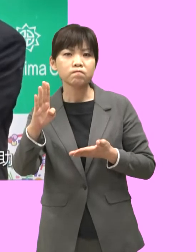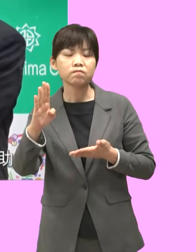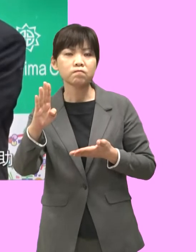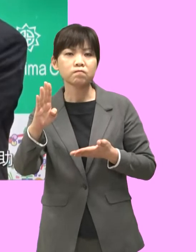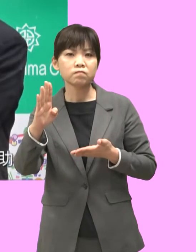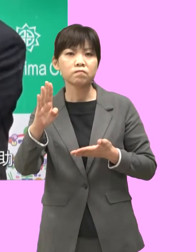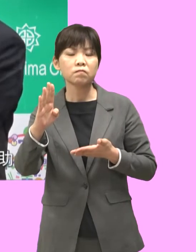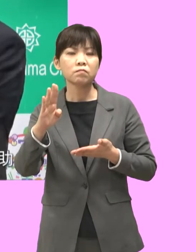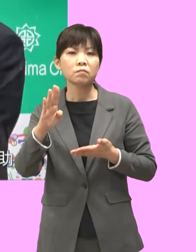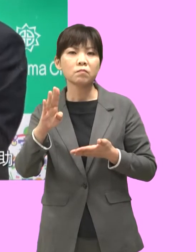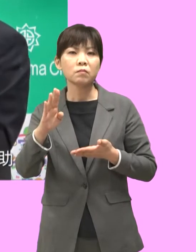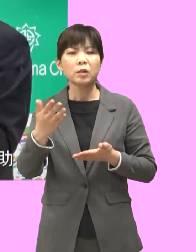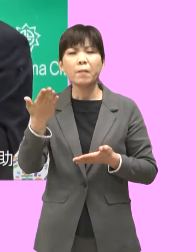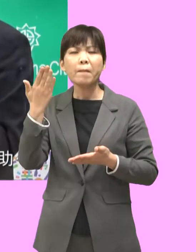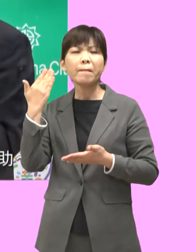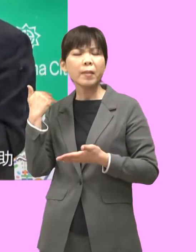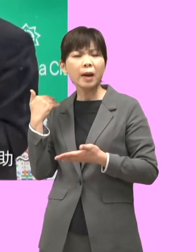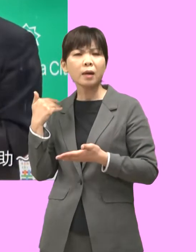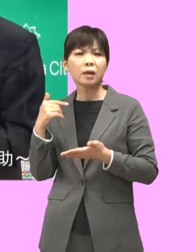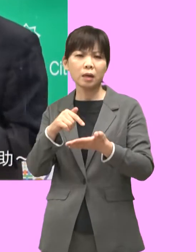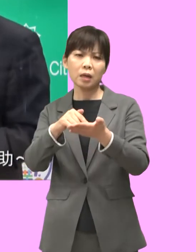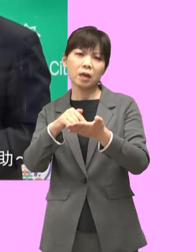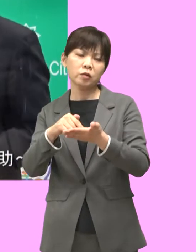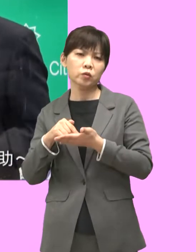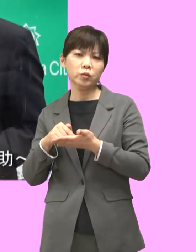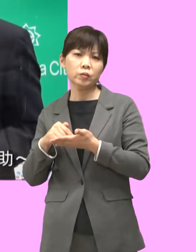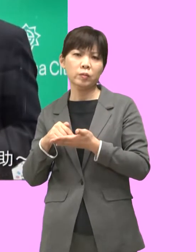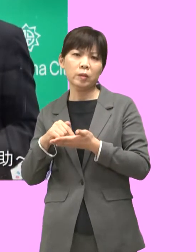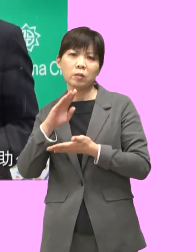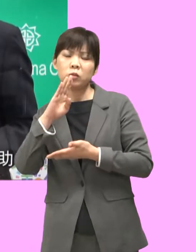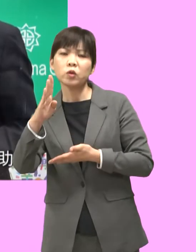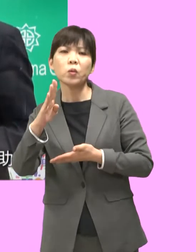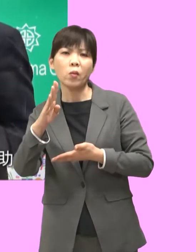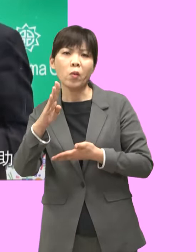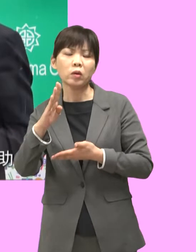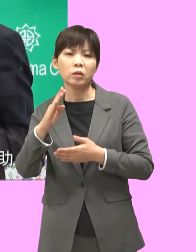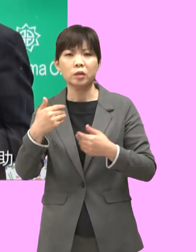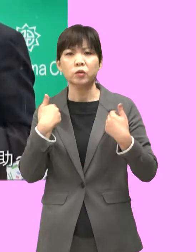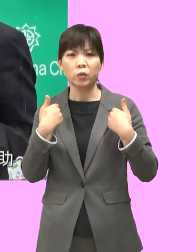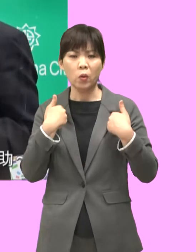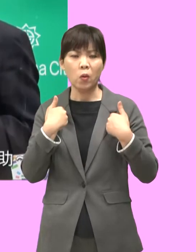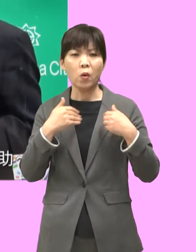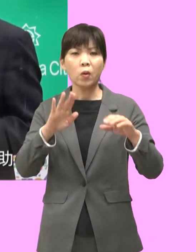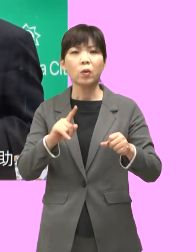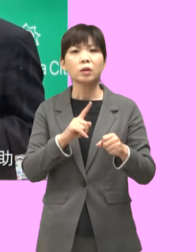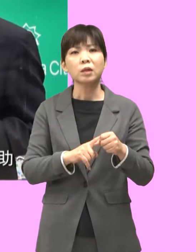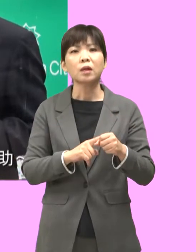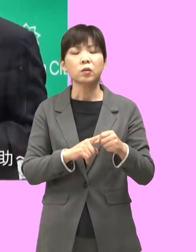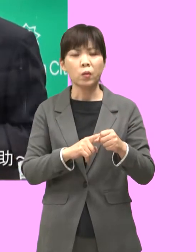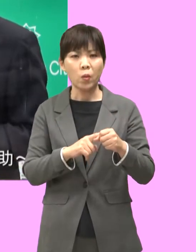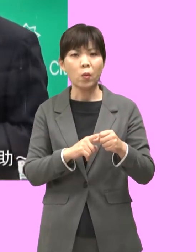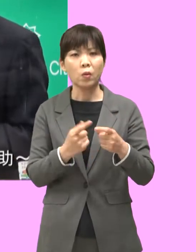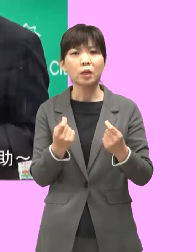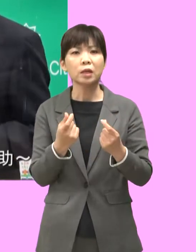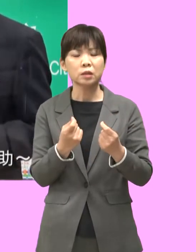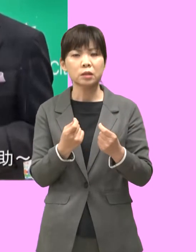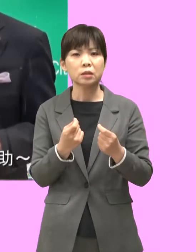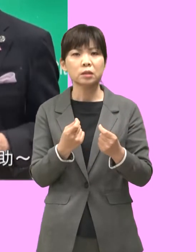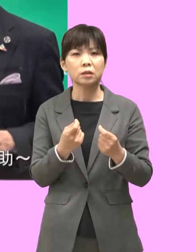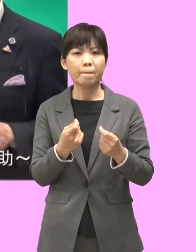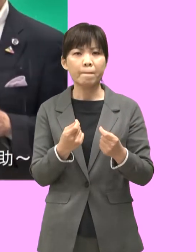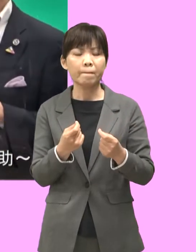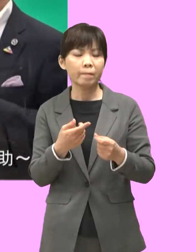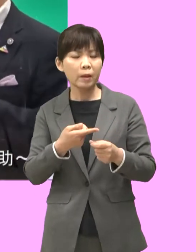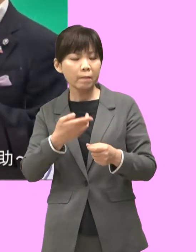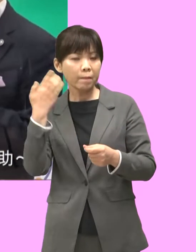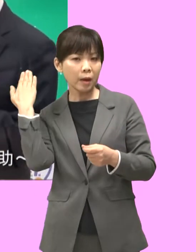とあの確保できないという面があります。それから今年度もそうだったんです、あの前のシーズンもそうだったんですけ